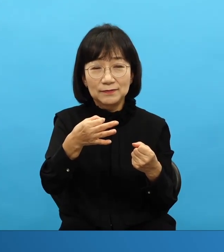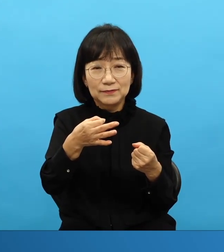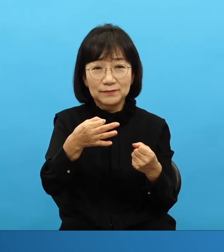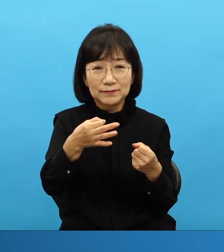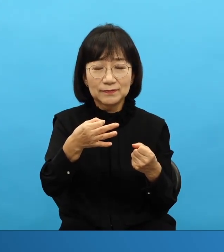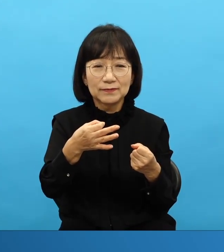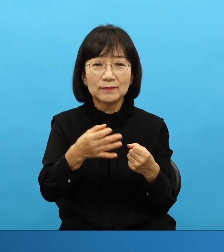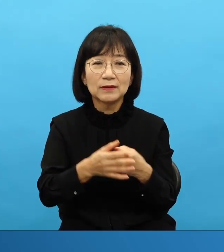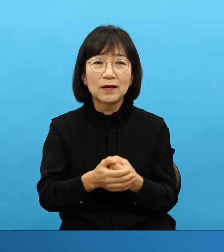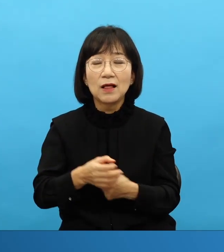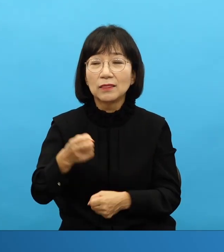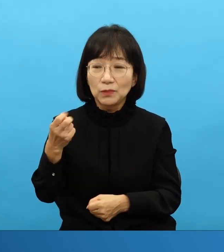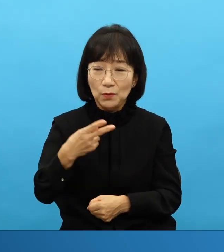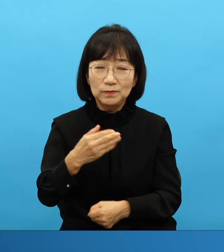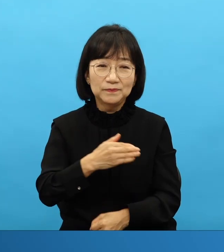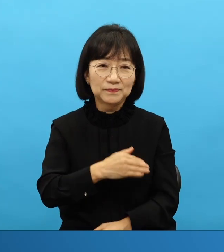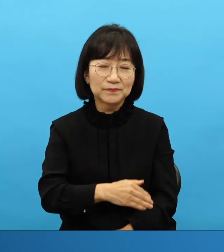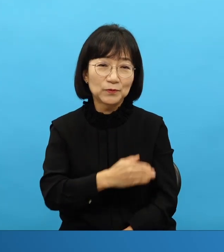우리 근사님은